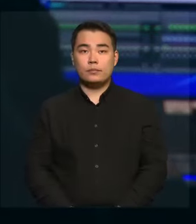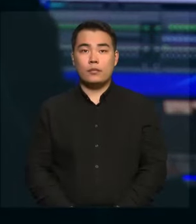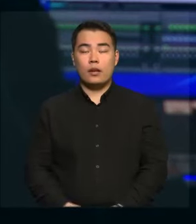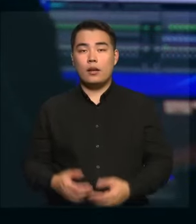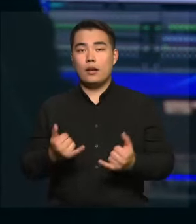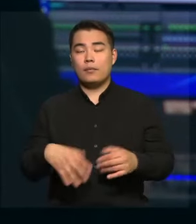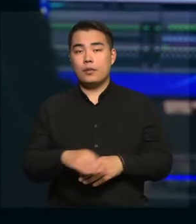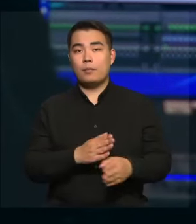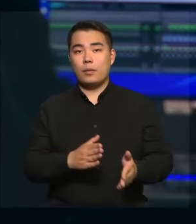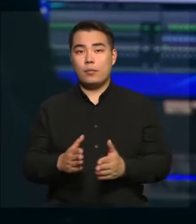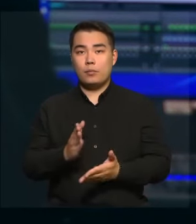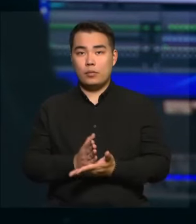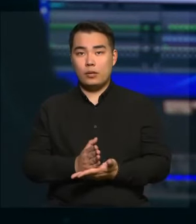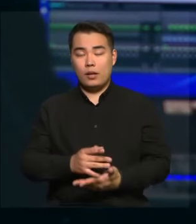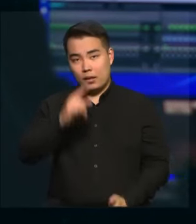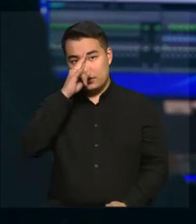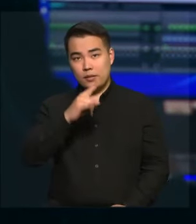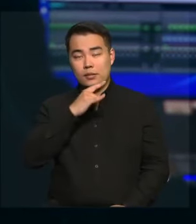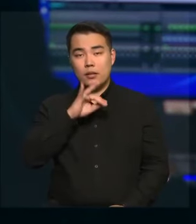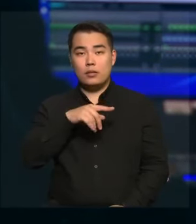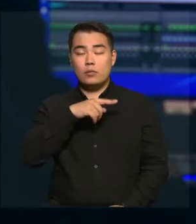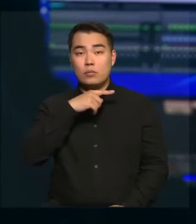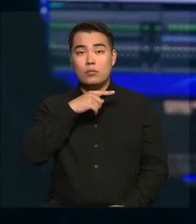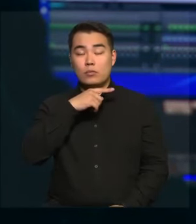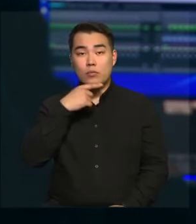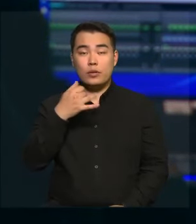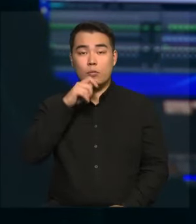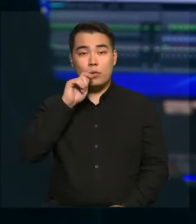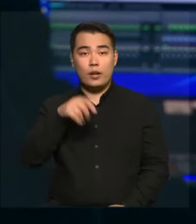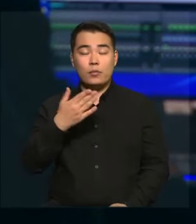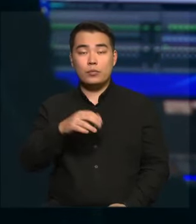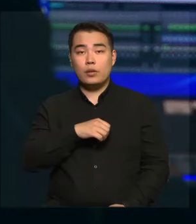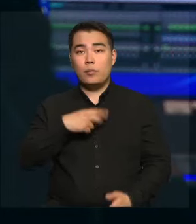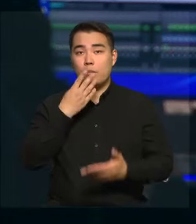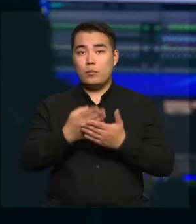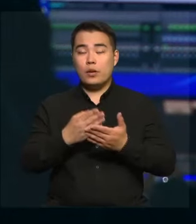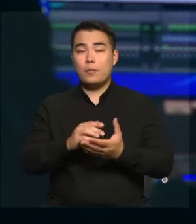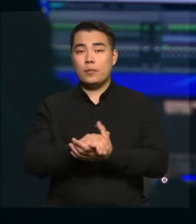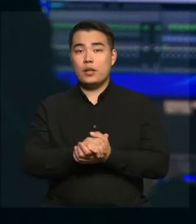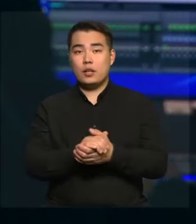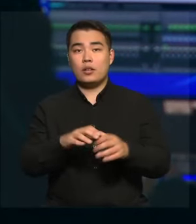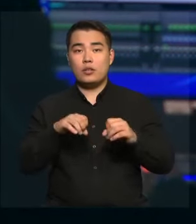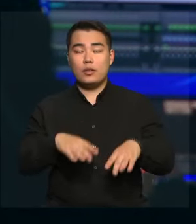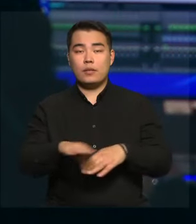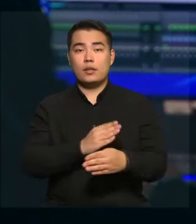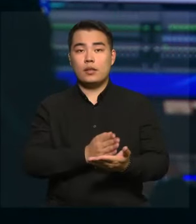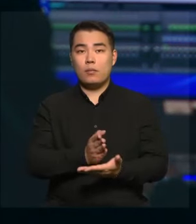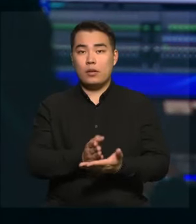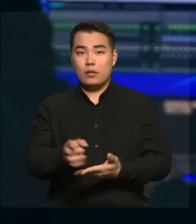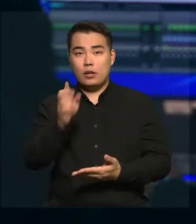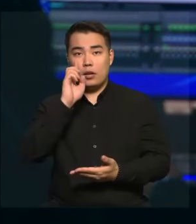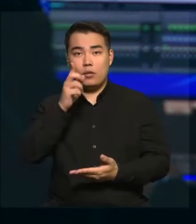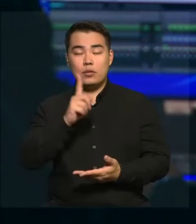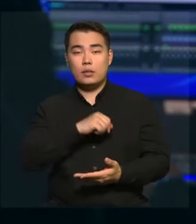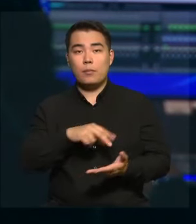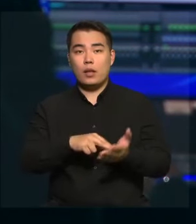Енді рет-ретмен тоқталайық. Қазақстан, Ресей мен Украина арасындағы қақтығысты бейбіт жолмен шешуді барлық мемлекеттің ақылға